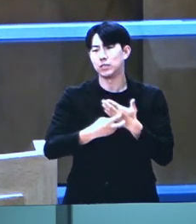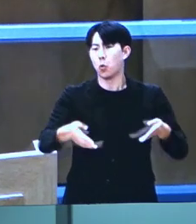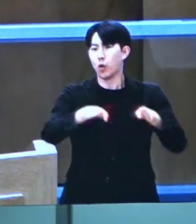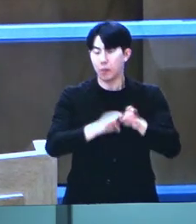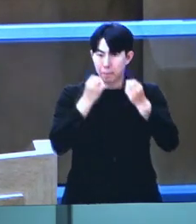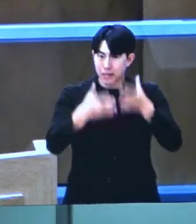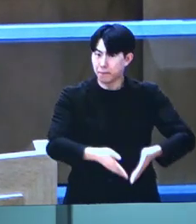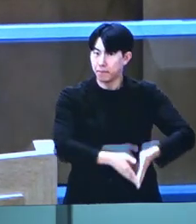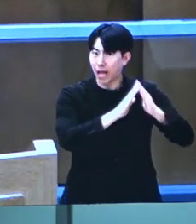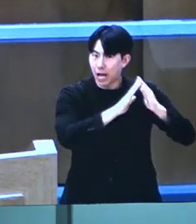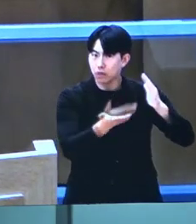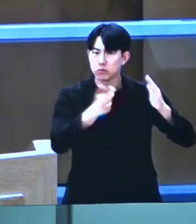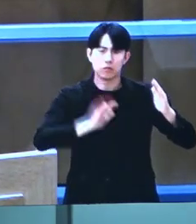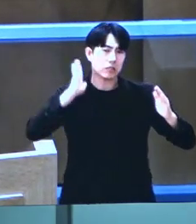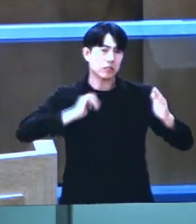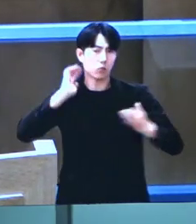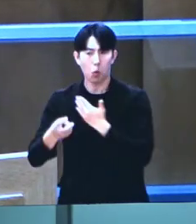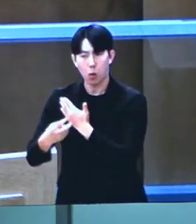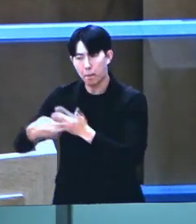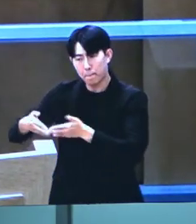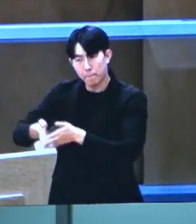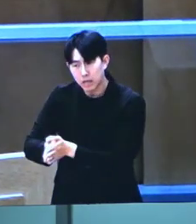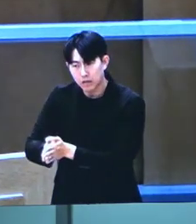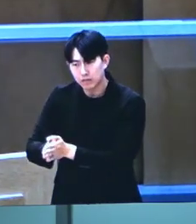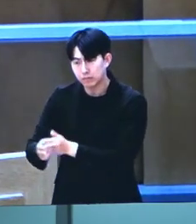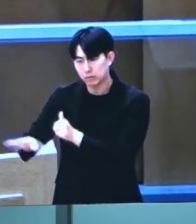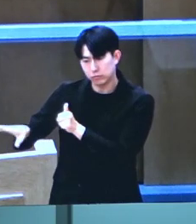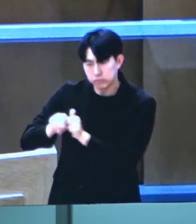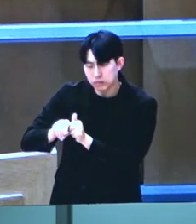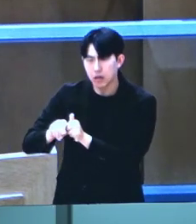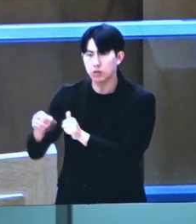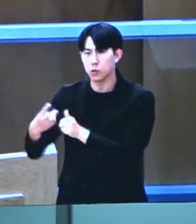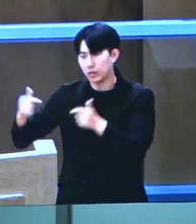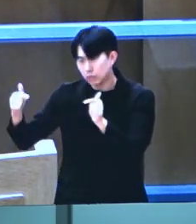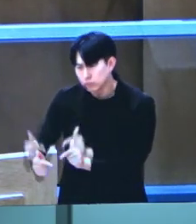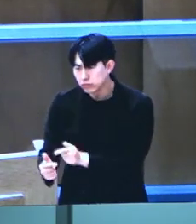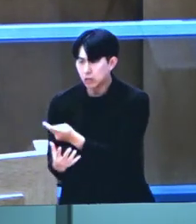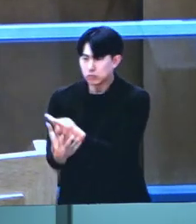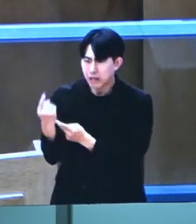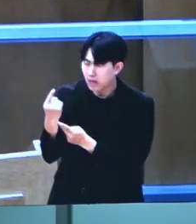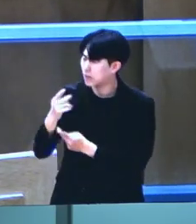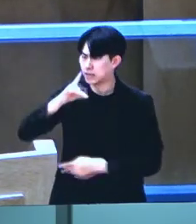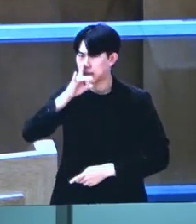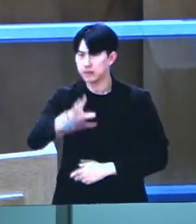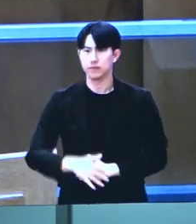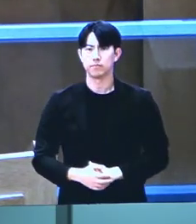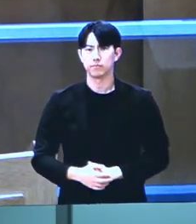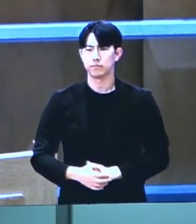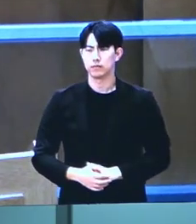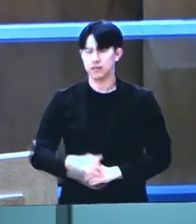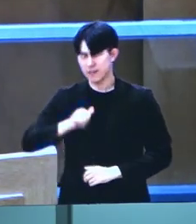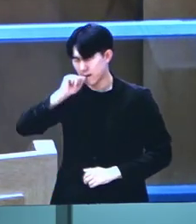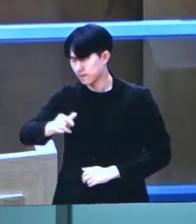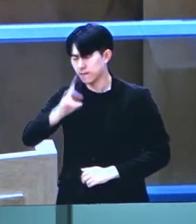하더라도 의정부 병원이 폐쇄되거나 흡수, 통합, 축소되는 것은 있을 수 없고 있어서도 안